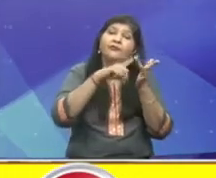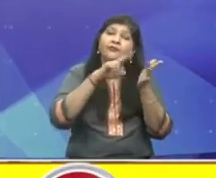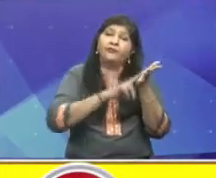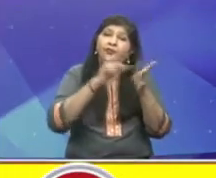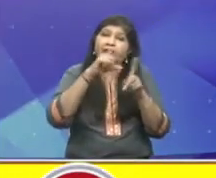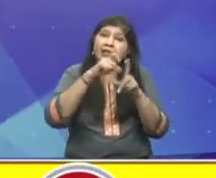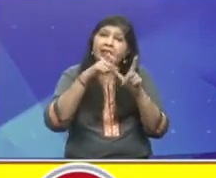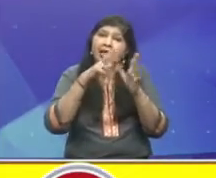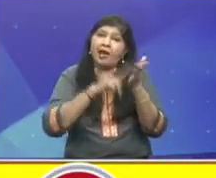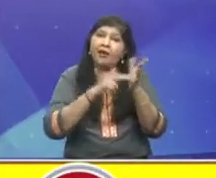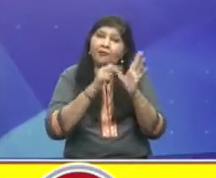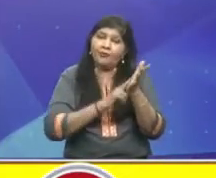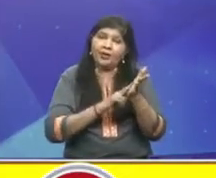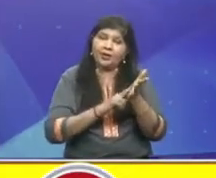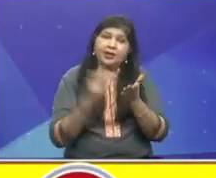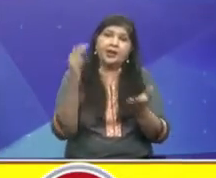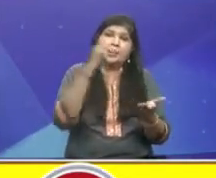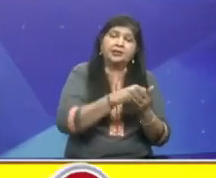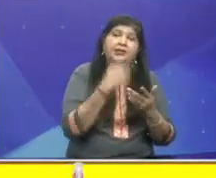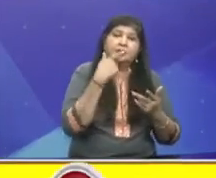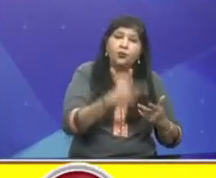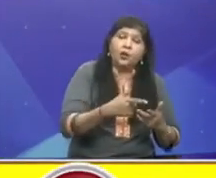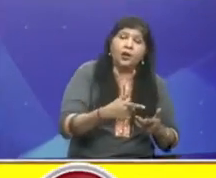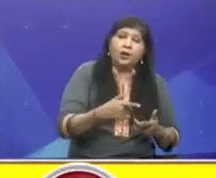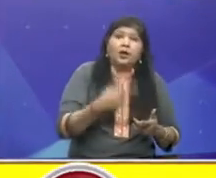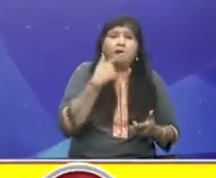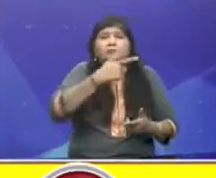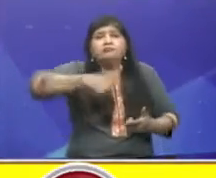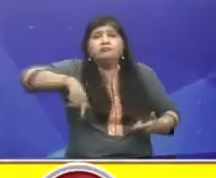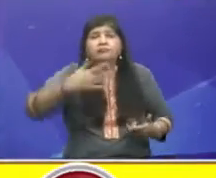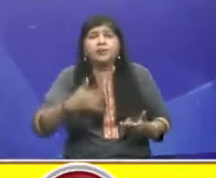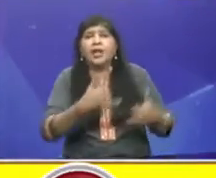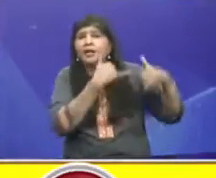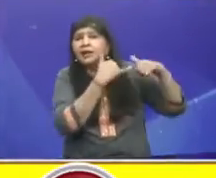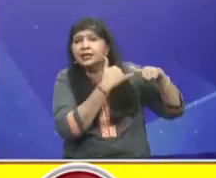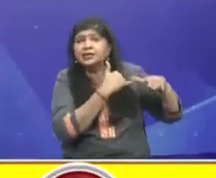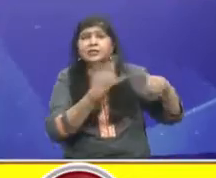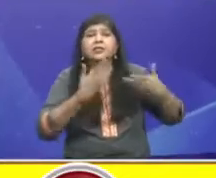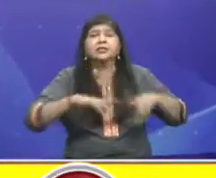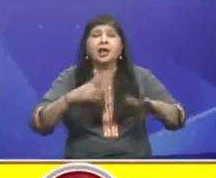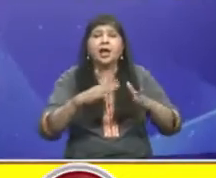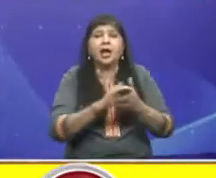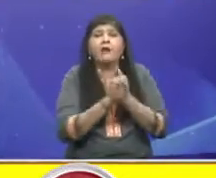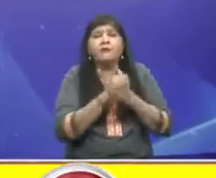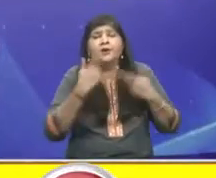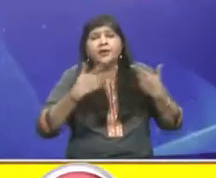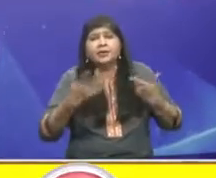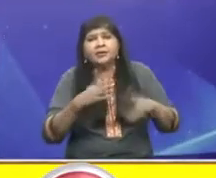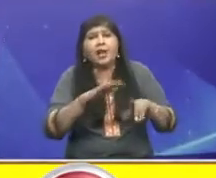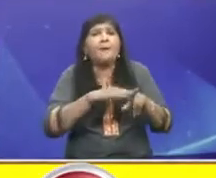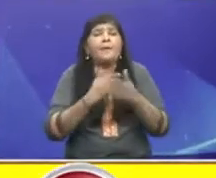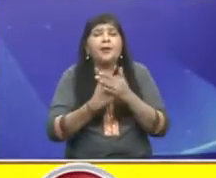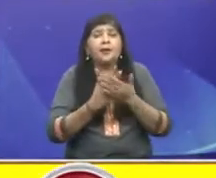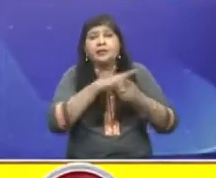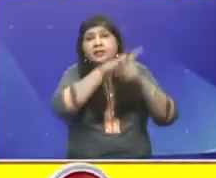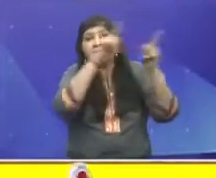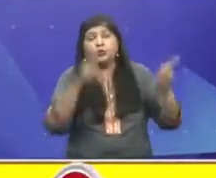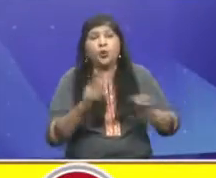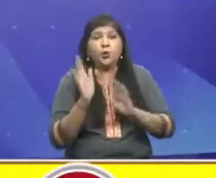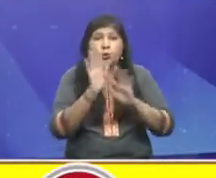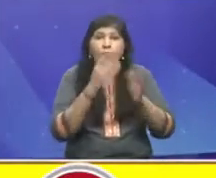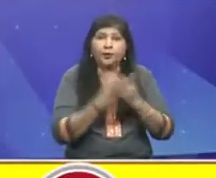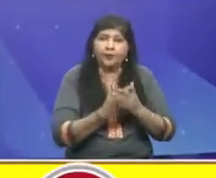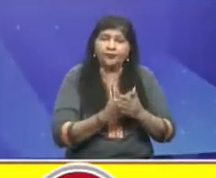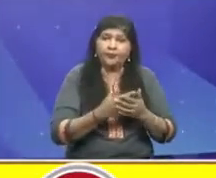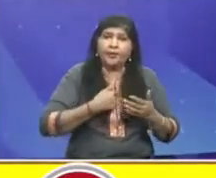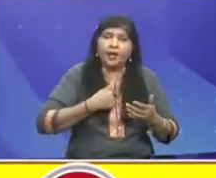हूँ। वृंदावन के बारे में कहा जाता है कि ये भगवान के प्रेम का प्रत्यक्ष स्वरूप है।